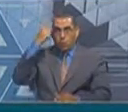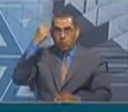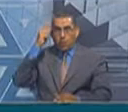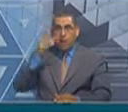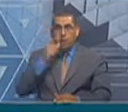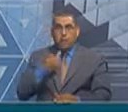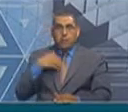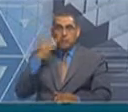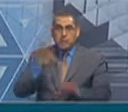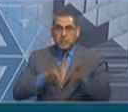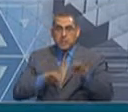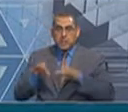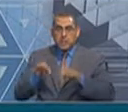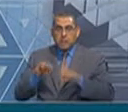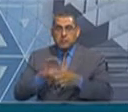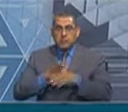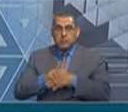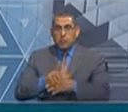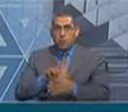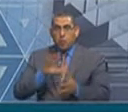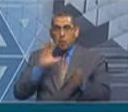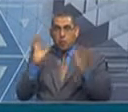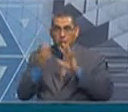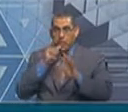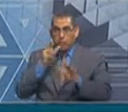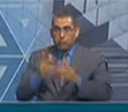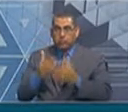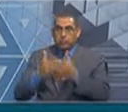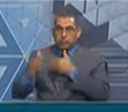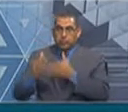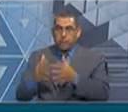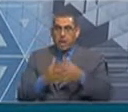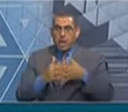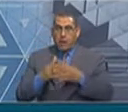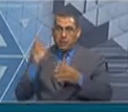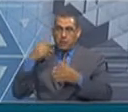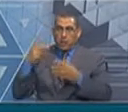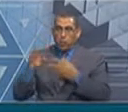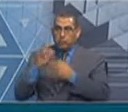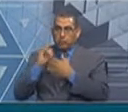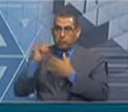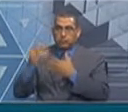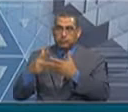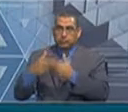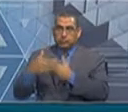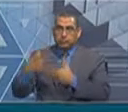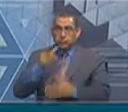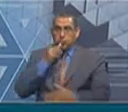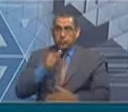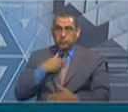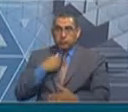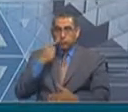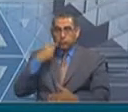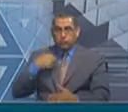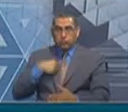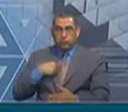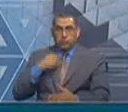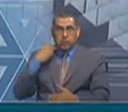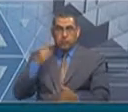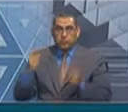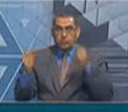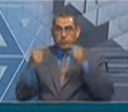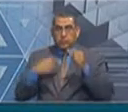سيحول سياسة الضغط القصوى إلى عزلة قصوى لواشنطن، وتعهدت بمواجهة ما